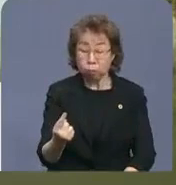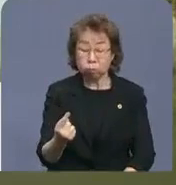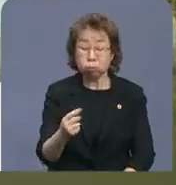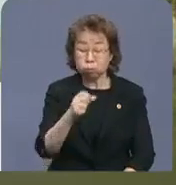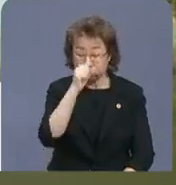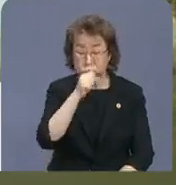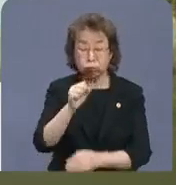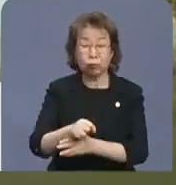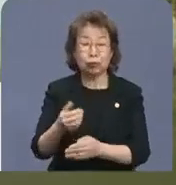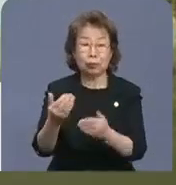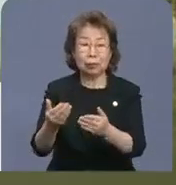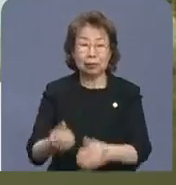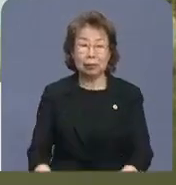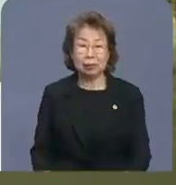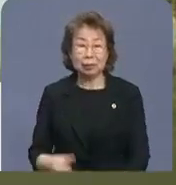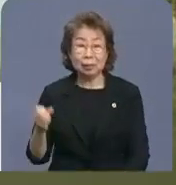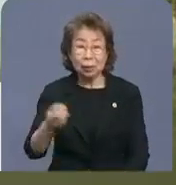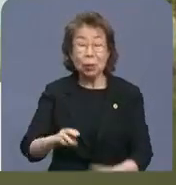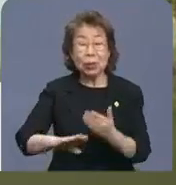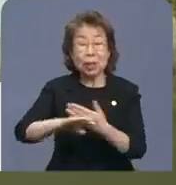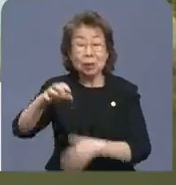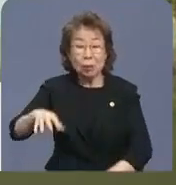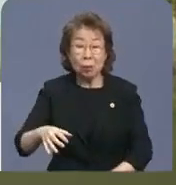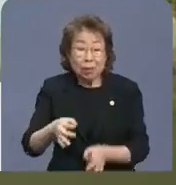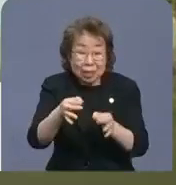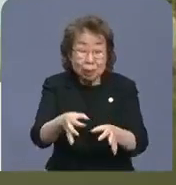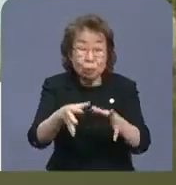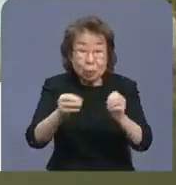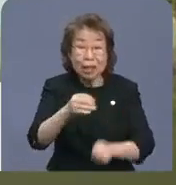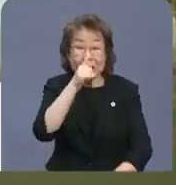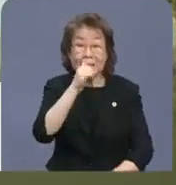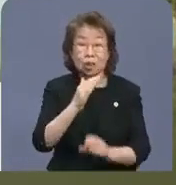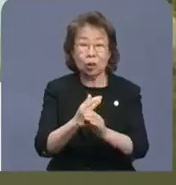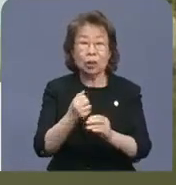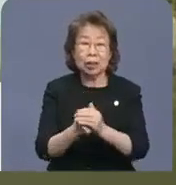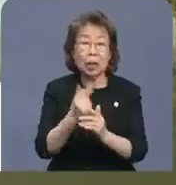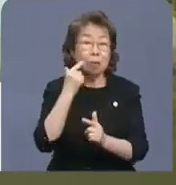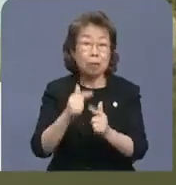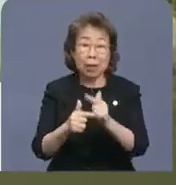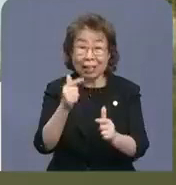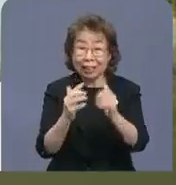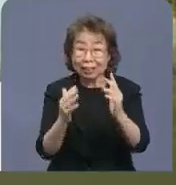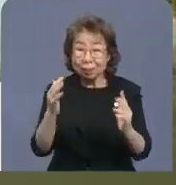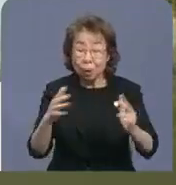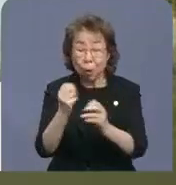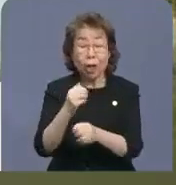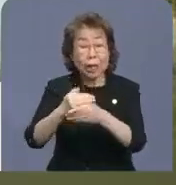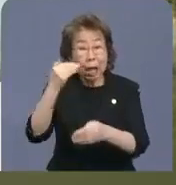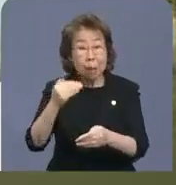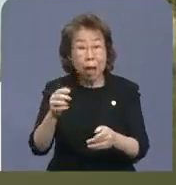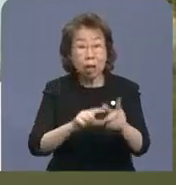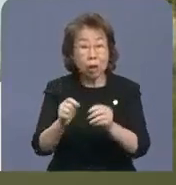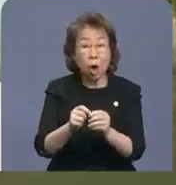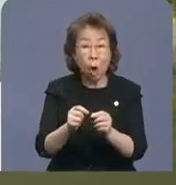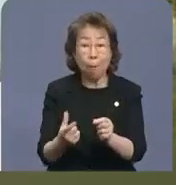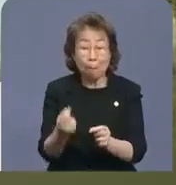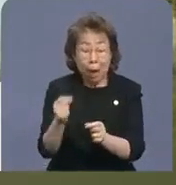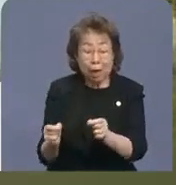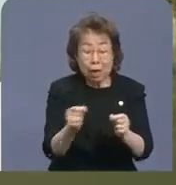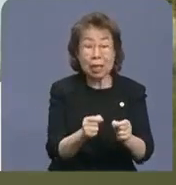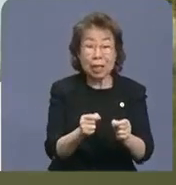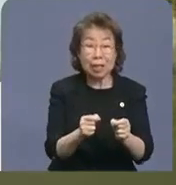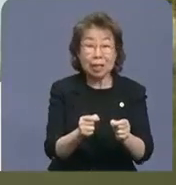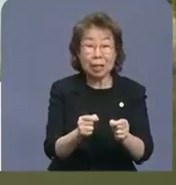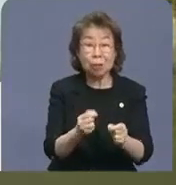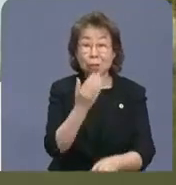했습니다 또 뜻 있는 단체 기업의 기부가 수목은 개방을 앞당기는 데 힘을 보태고 있습니다 노준 철 기자가